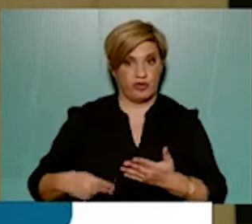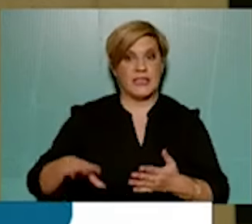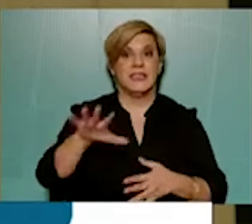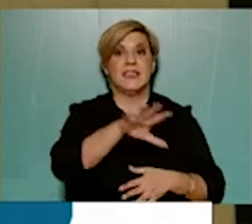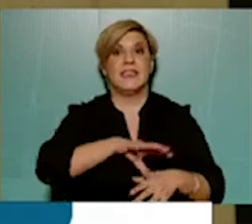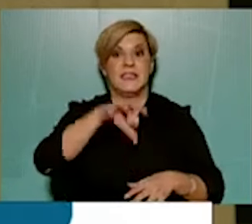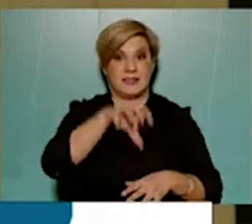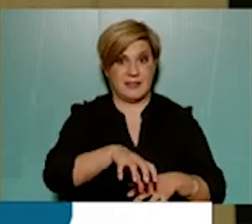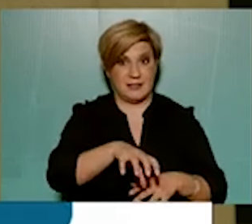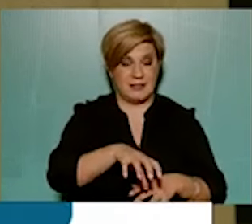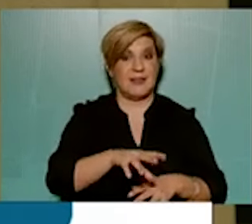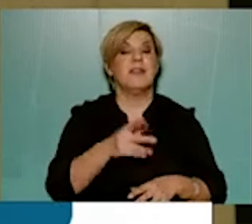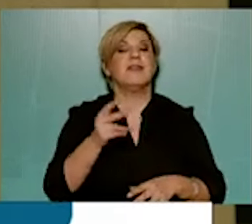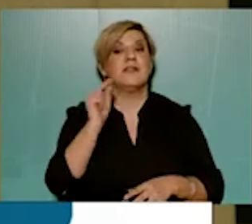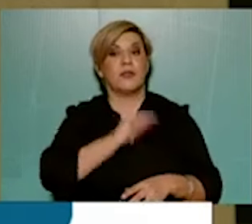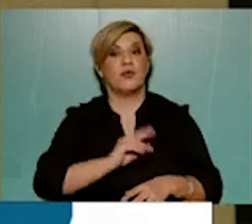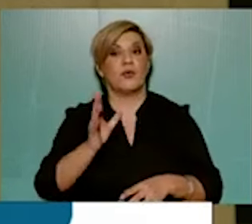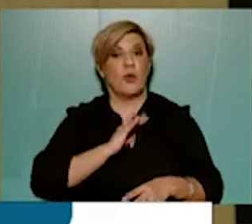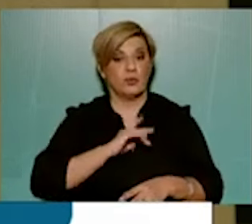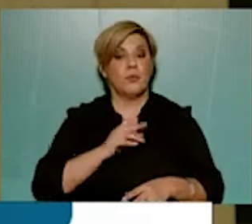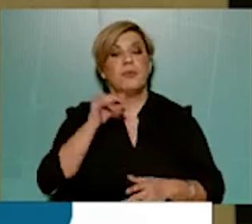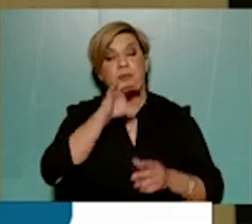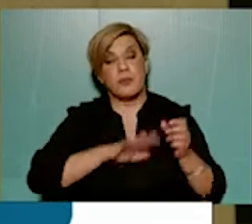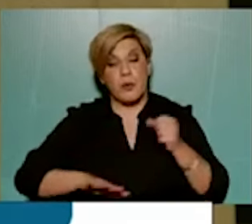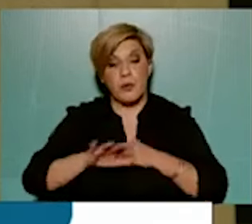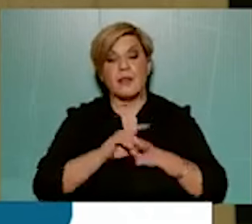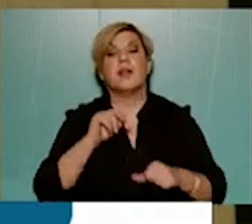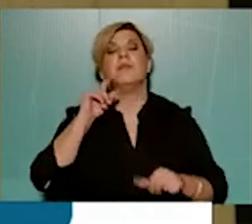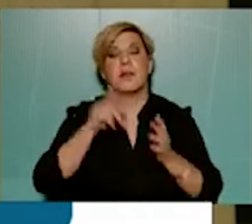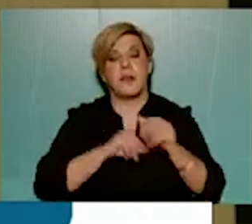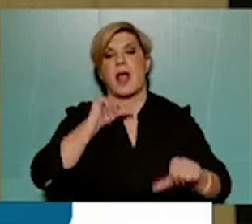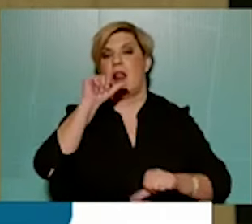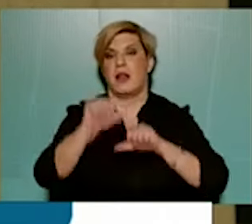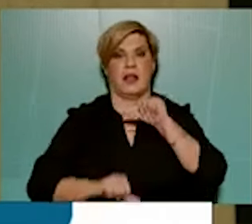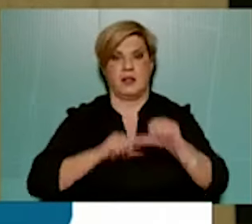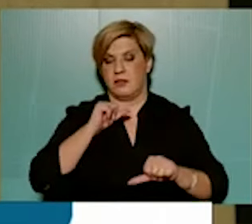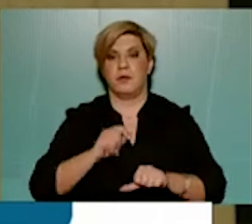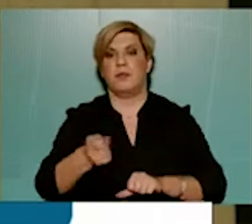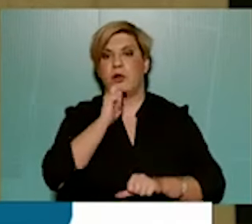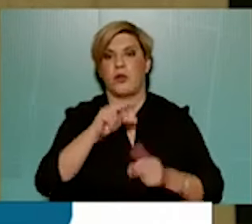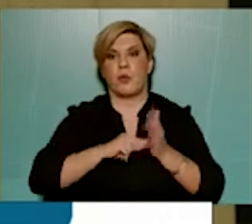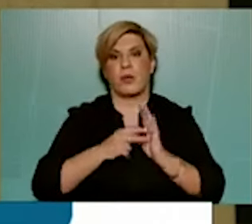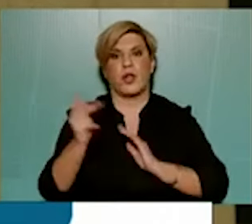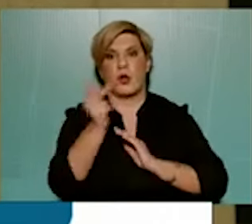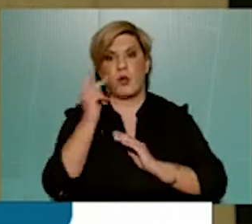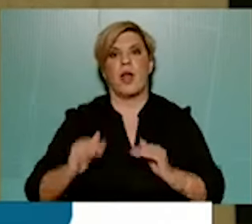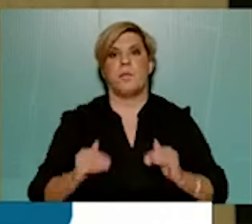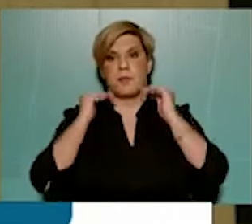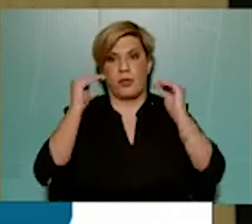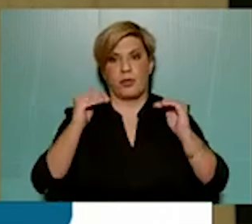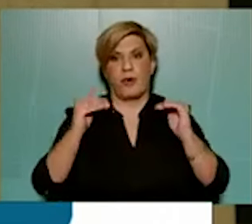γης προς όφελος των λαϊκών συμφερόντων προϋποθέτει σίγουρα ριζική αλλαγή πορείας σε πολιτικό, οικονομικό και κοινωνικό